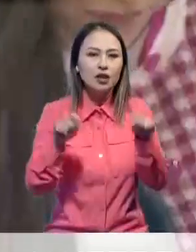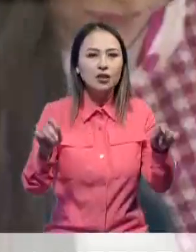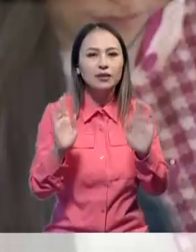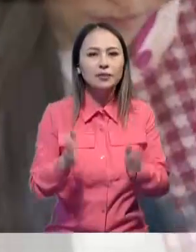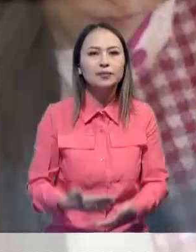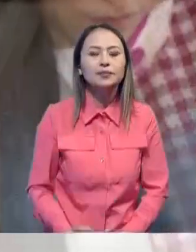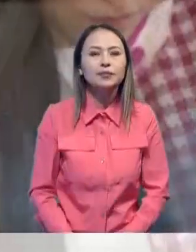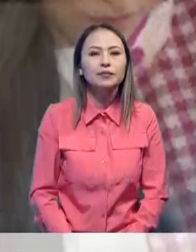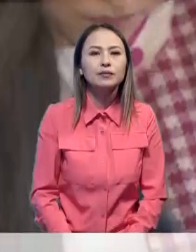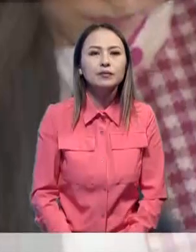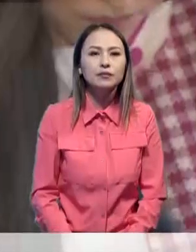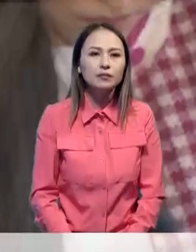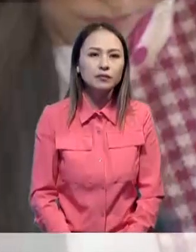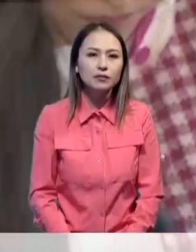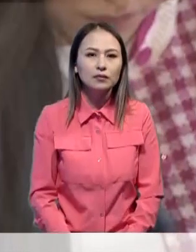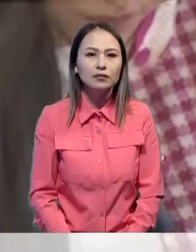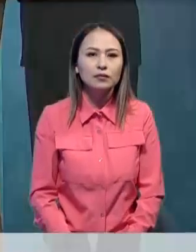саябақ ашылады.